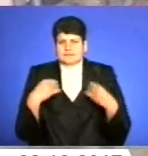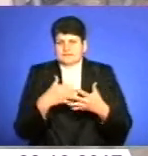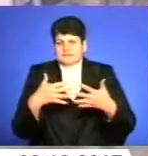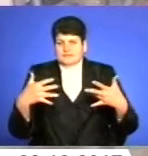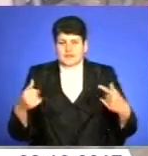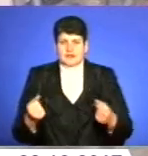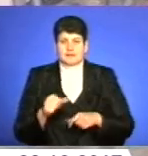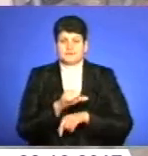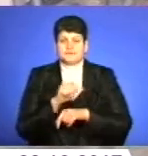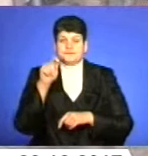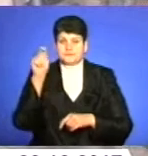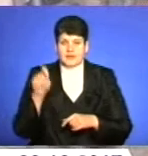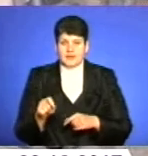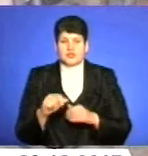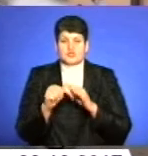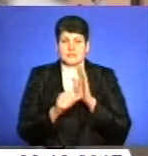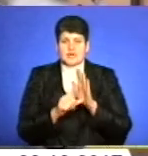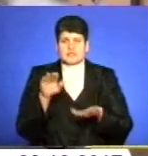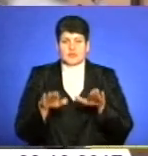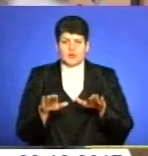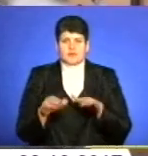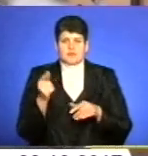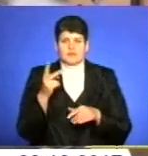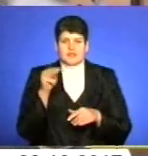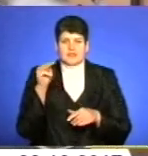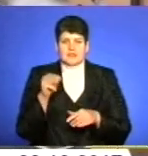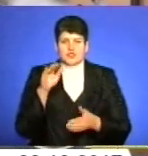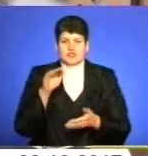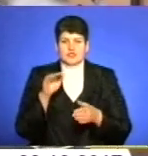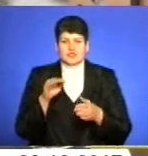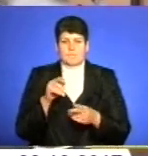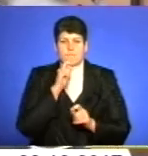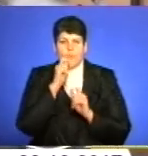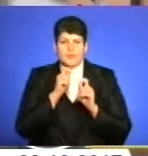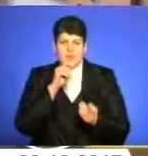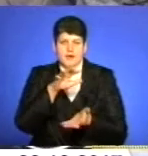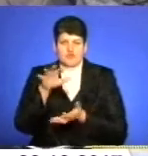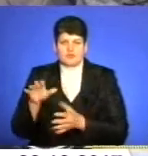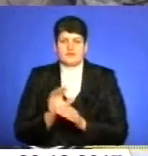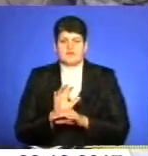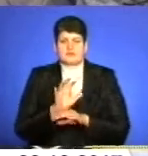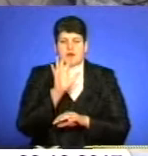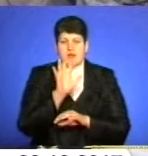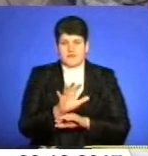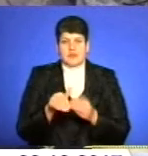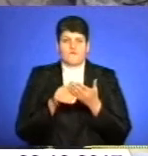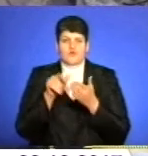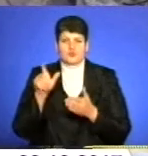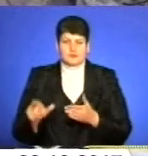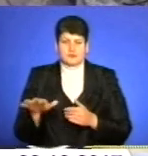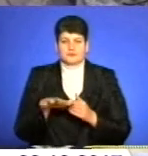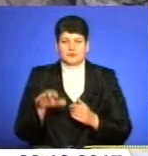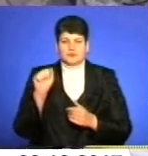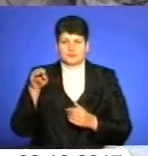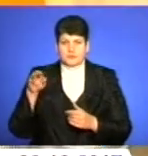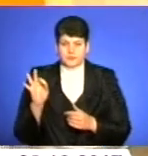Понад 16 тонн різноманітної продукції та більше 1500 подарунків до Дня Святого Миколая доправили волонтери у зону бойових дій. До